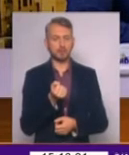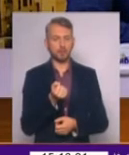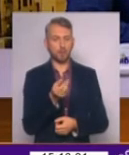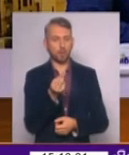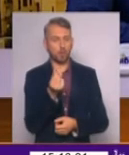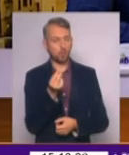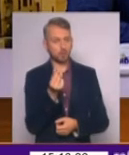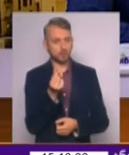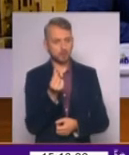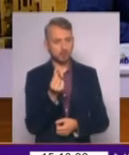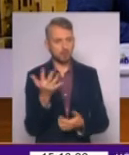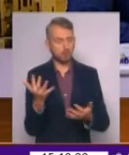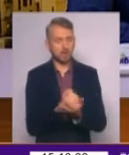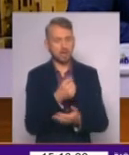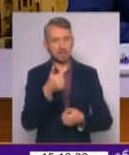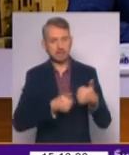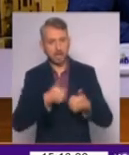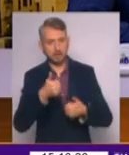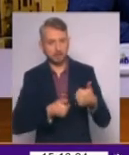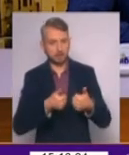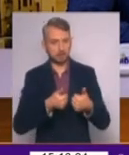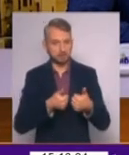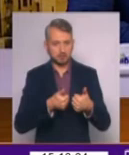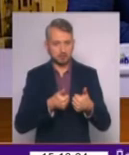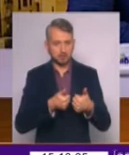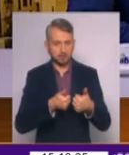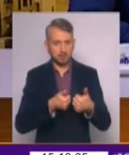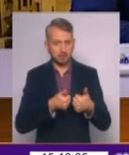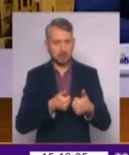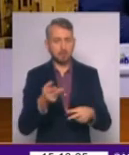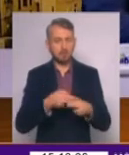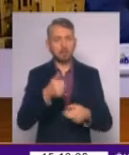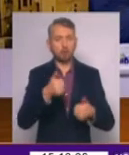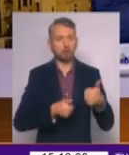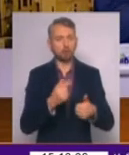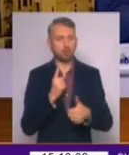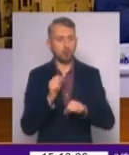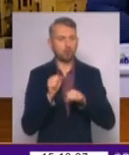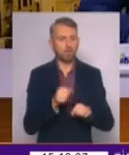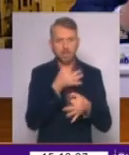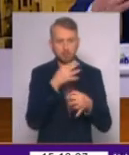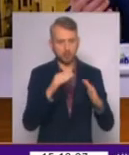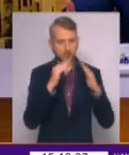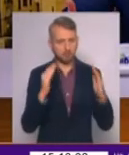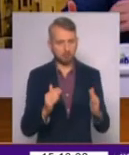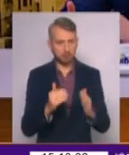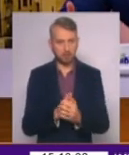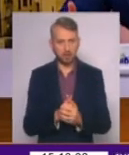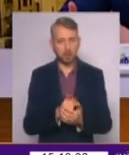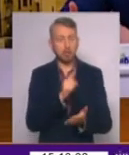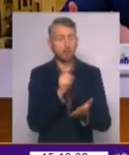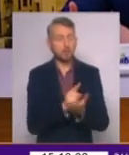кошти і виграти тендер, ну, конкурс. Без конкурсу охороняти будь-які приміщення. Тобто, повинна